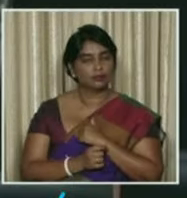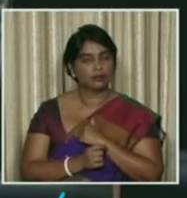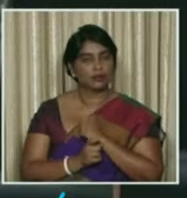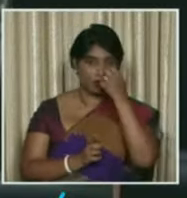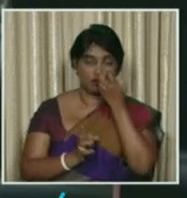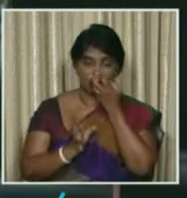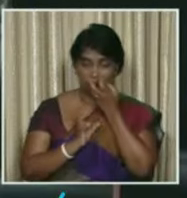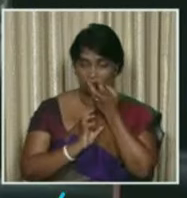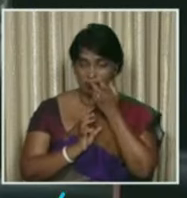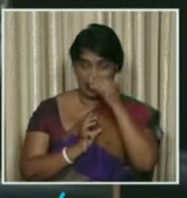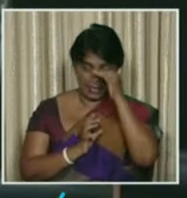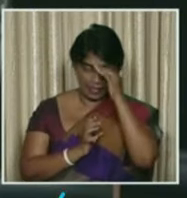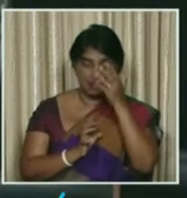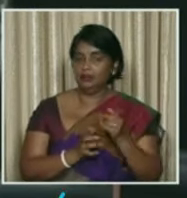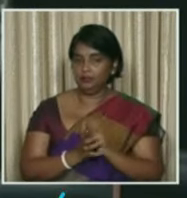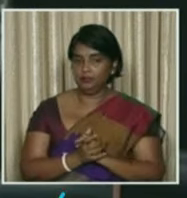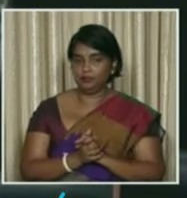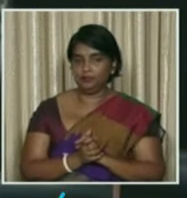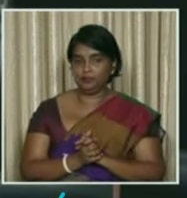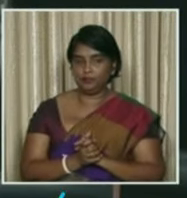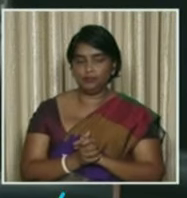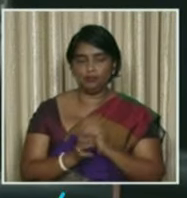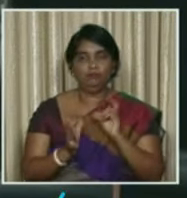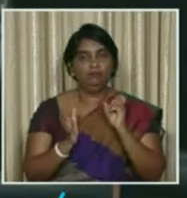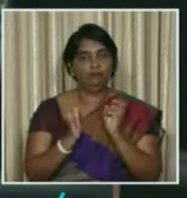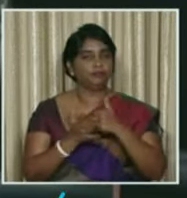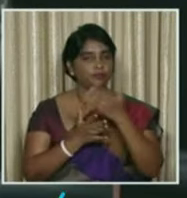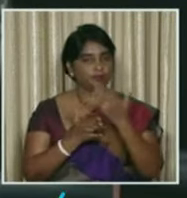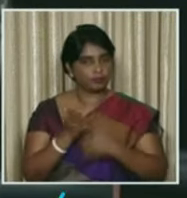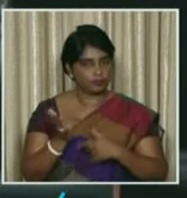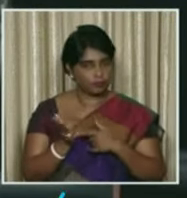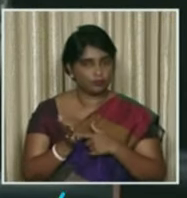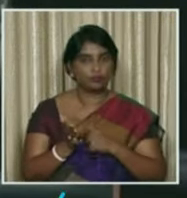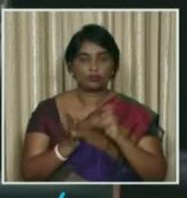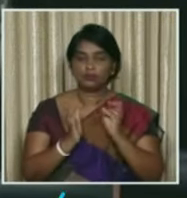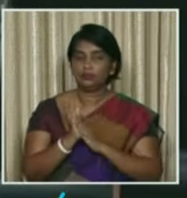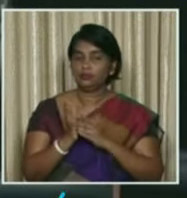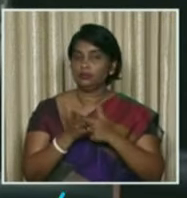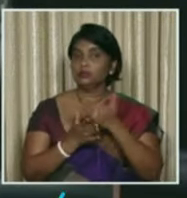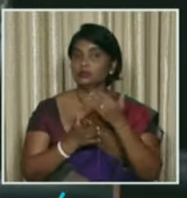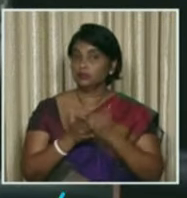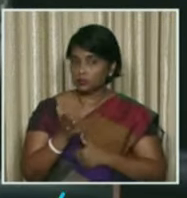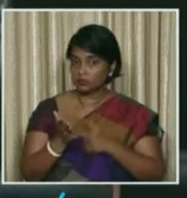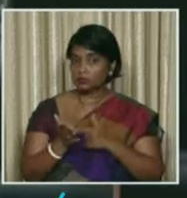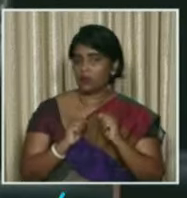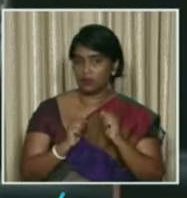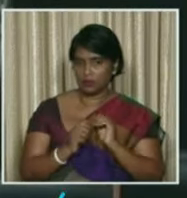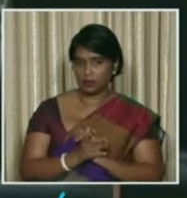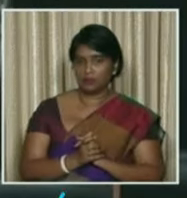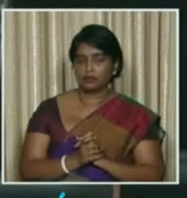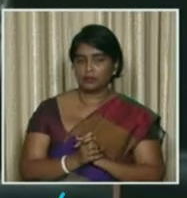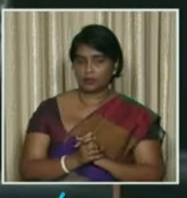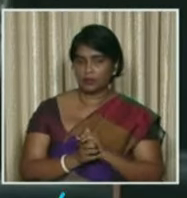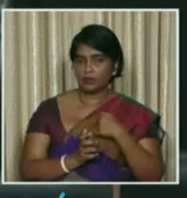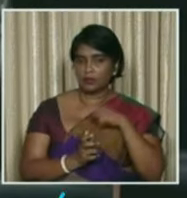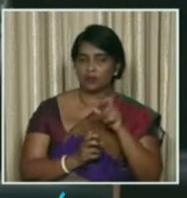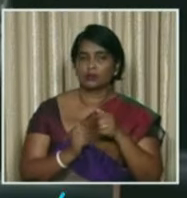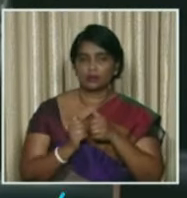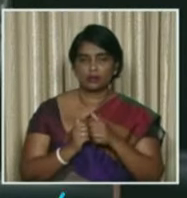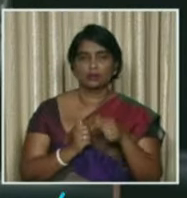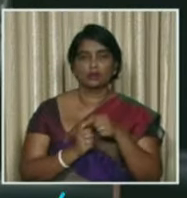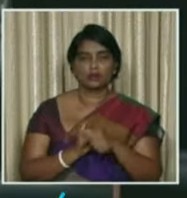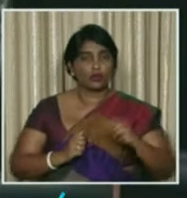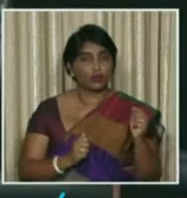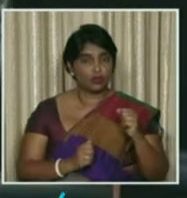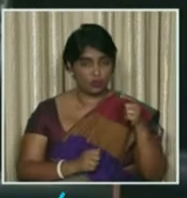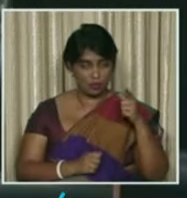පාස්කු ඉරිදා ප්‍රහාරය පිළිබඳව කොමිෂන් වාර්තාවක් තියෙනවා. ඒ කොමිෂන් වාර්තාවත් සාක්කිත් සියල්ලම මම බැලුවේ එක කාලෙක